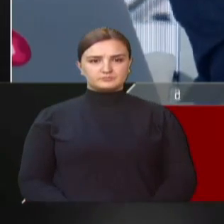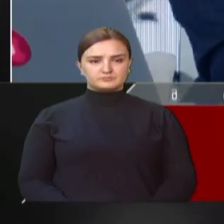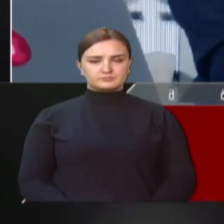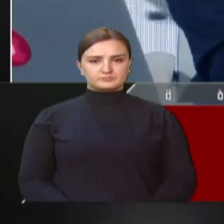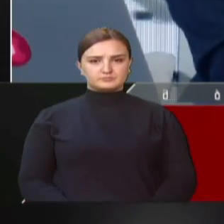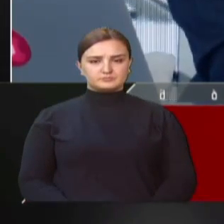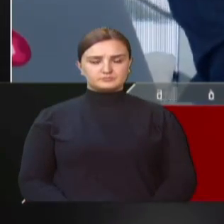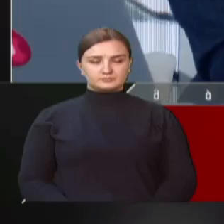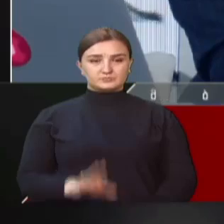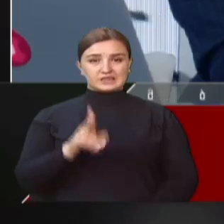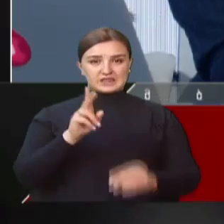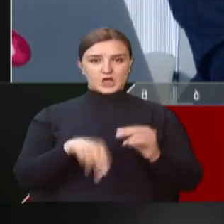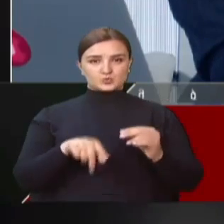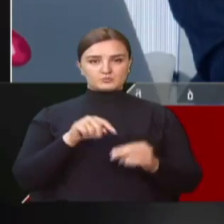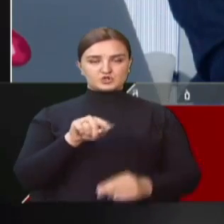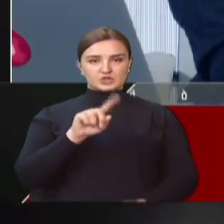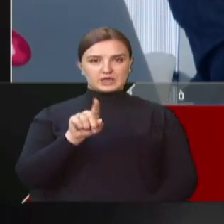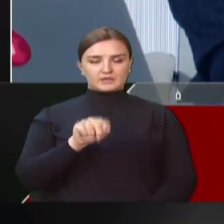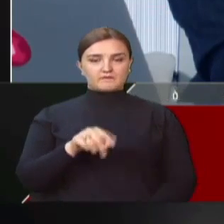დასვათ, თუ შეიძლება და კითხვას დაგისვათ,